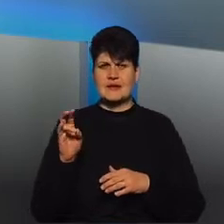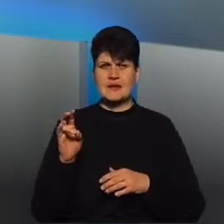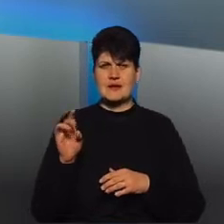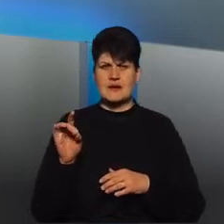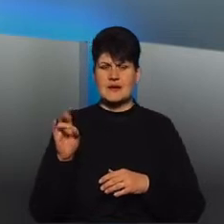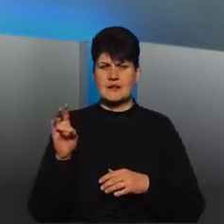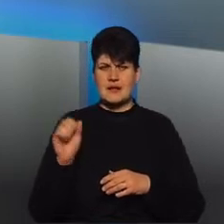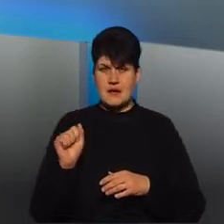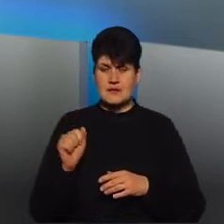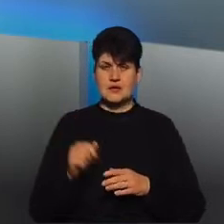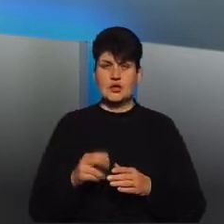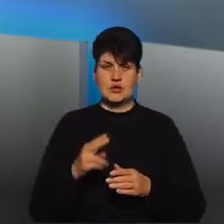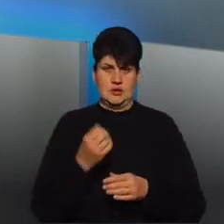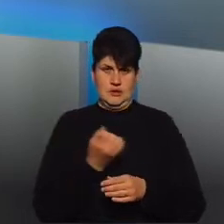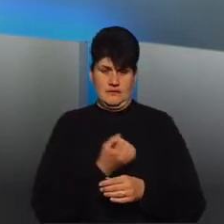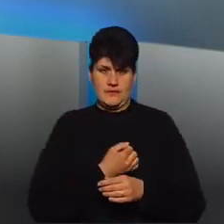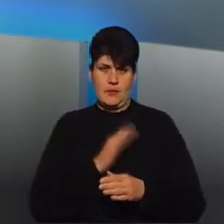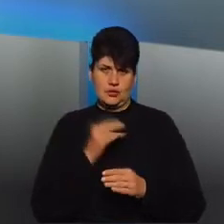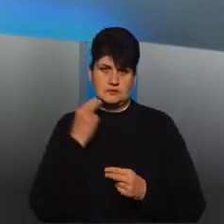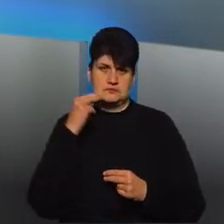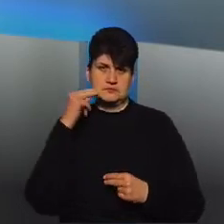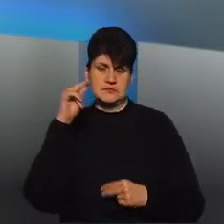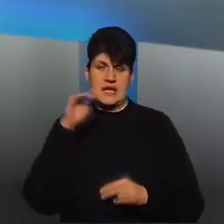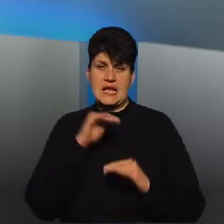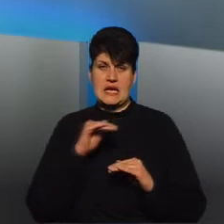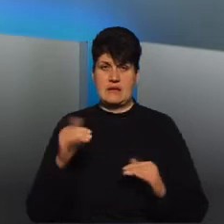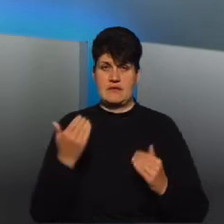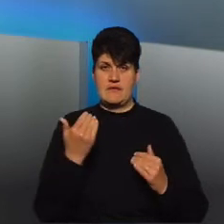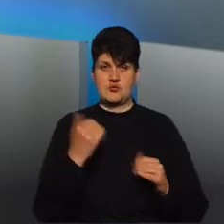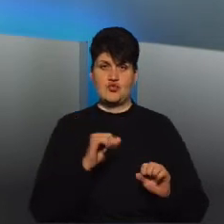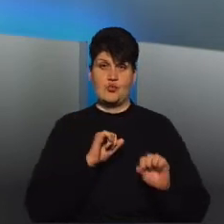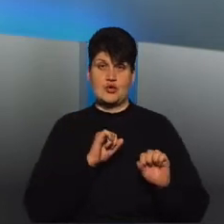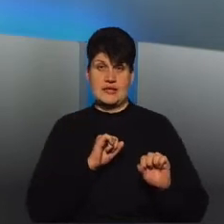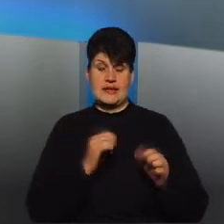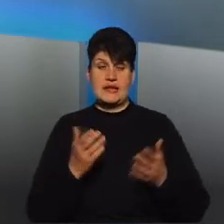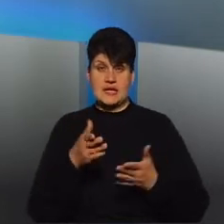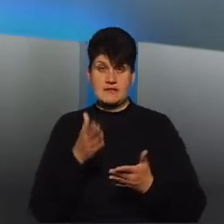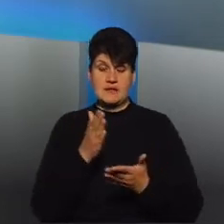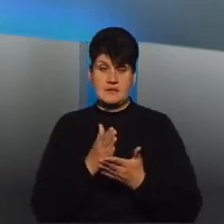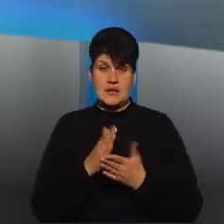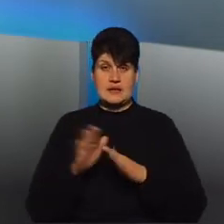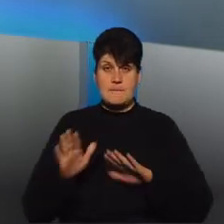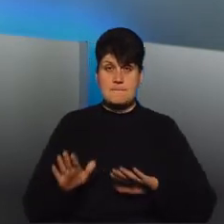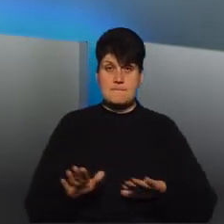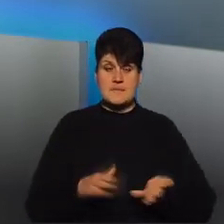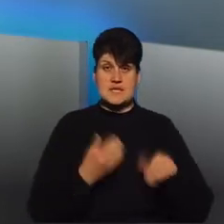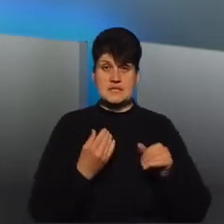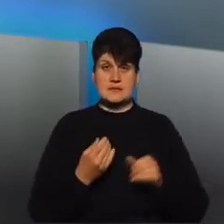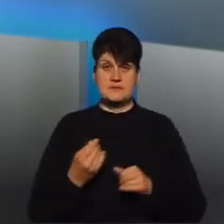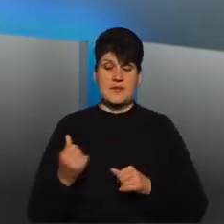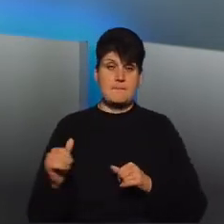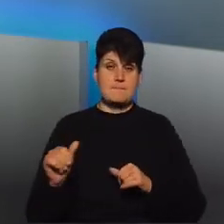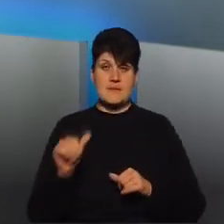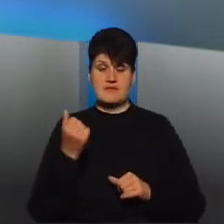буде підвищувати рівень вашого імунітету, який ви набули після первинного